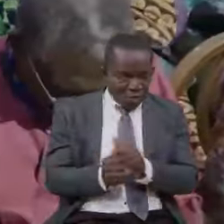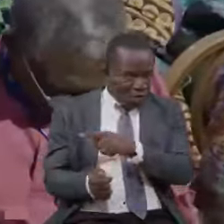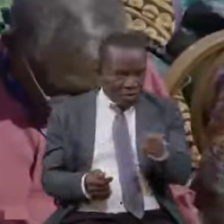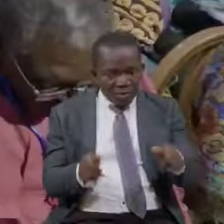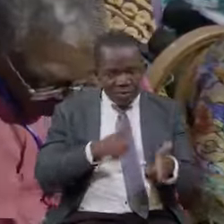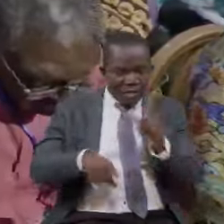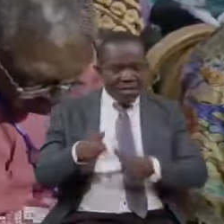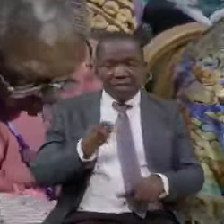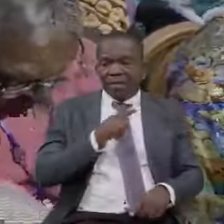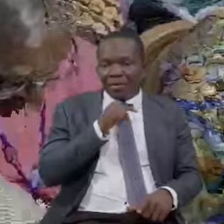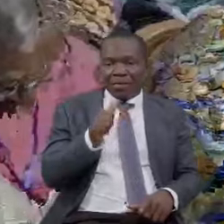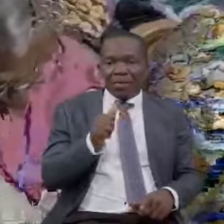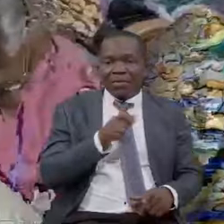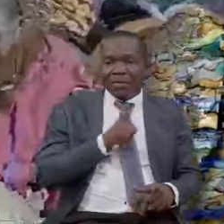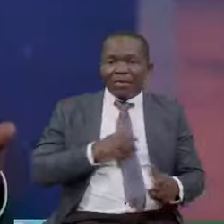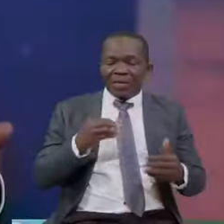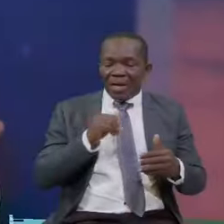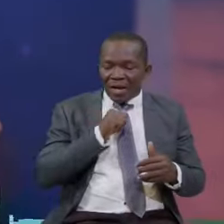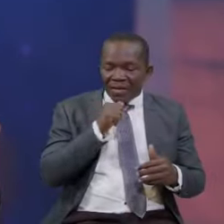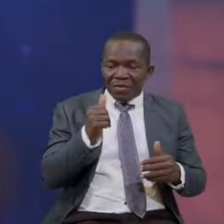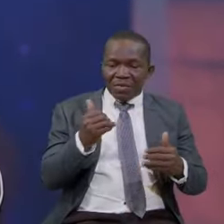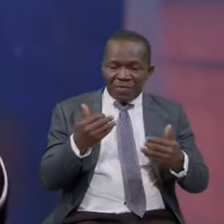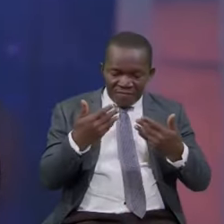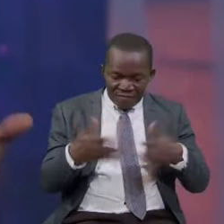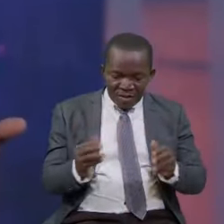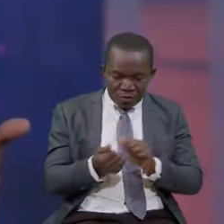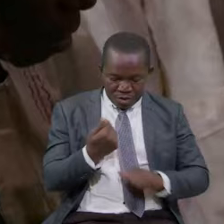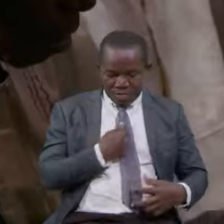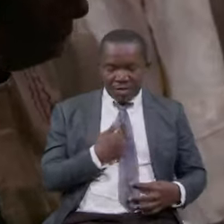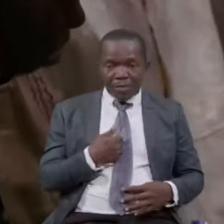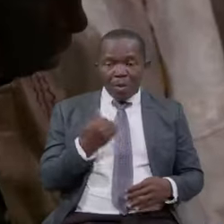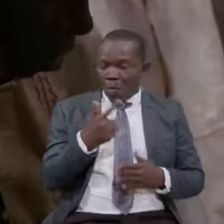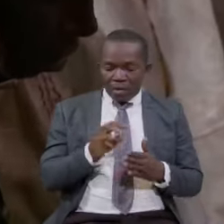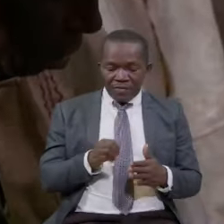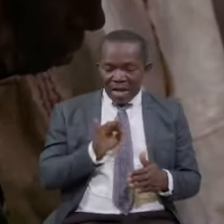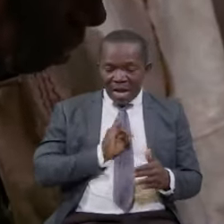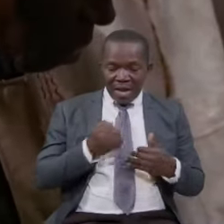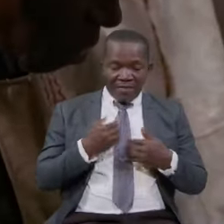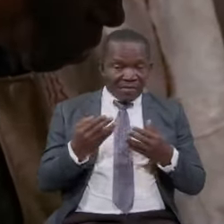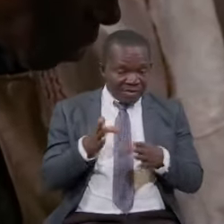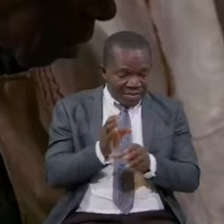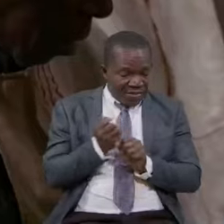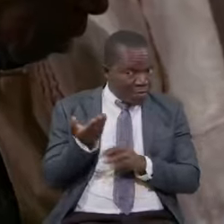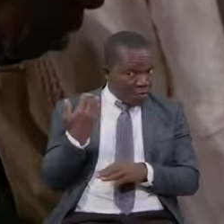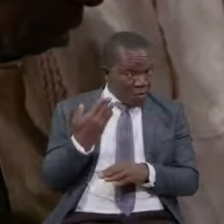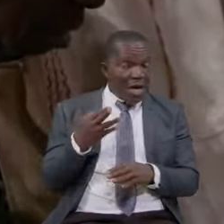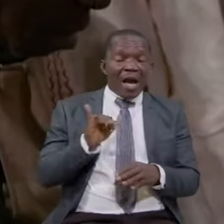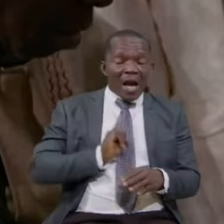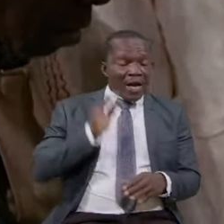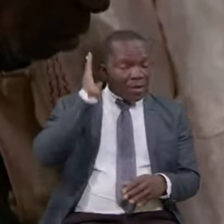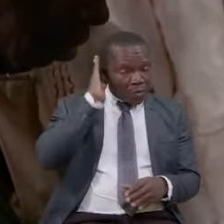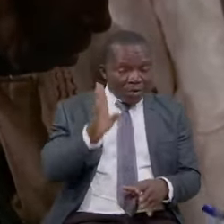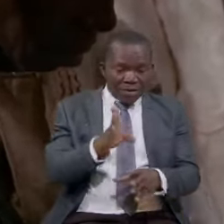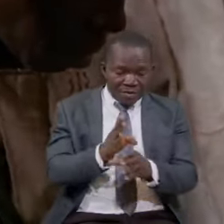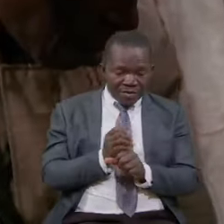tout ce qu'il t'a donné il veut te donner encore quelque chose de plus aujourd'hui quelque chose de plus grand aujourd'hui pourquoi regardez le